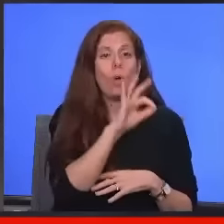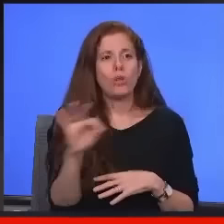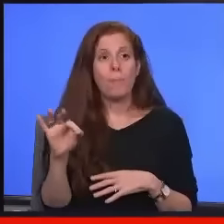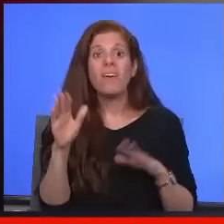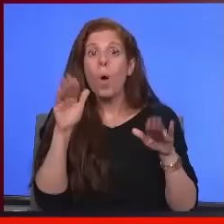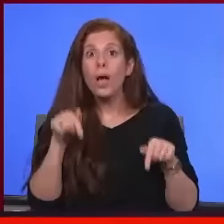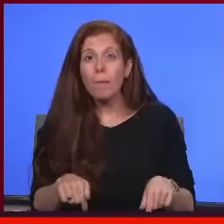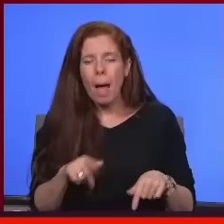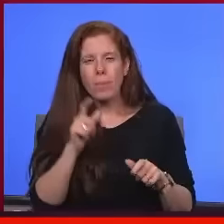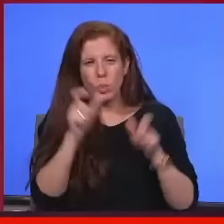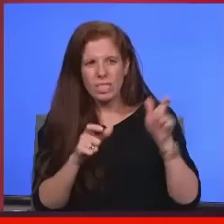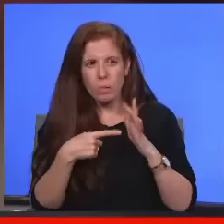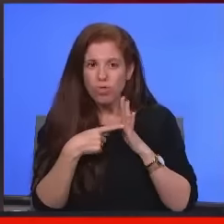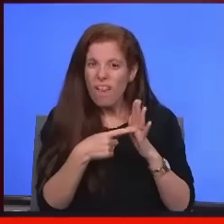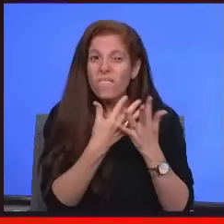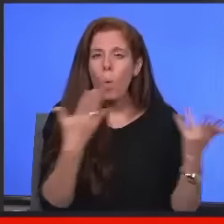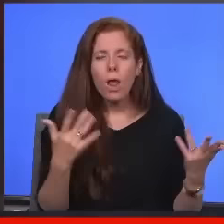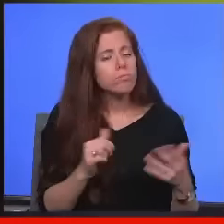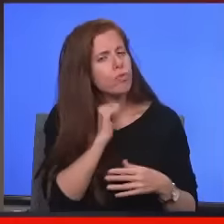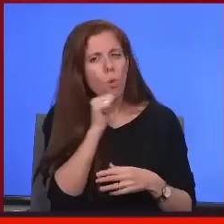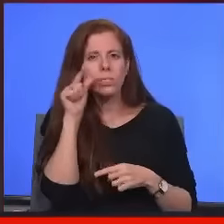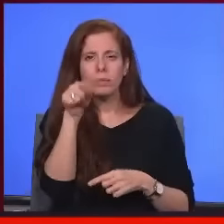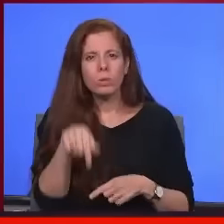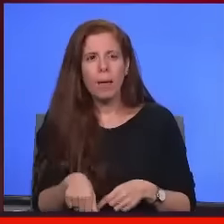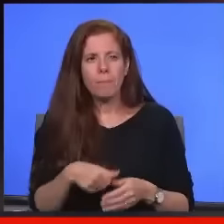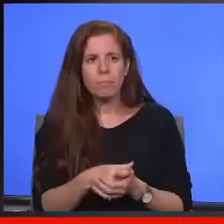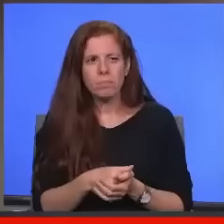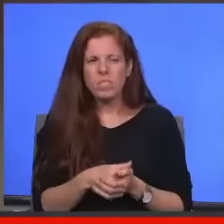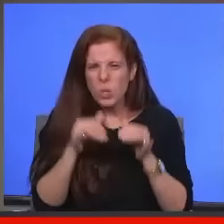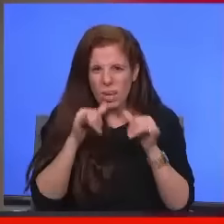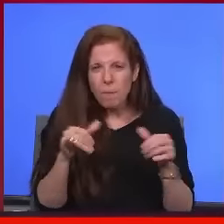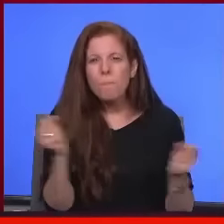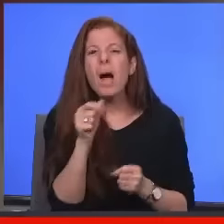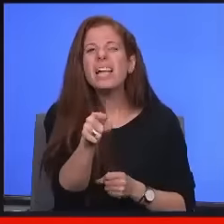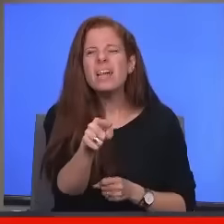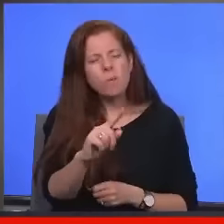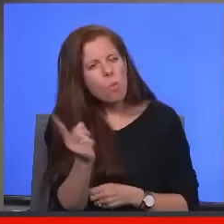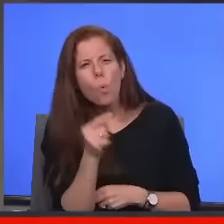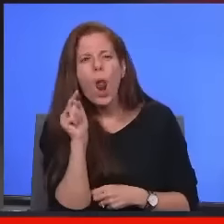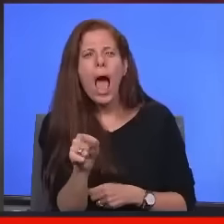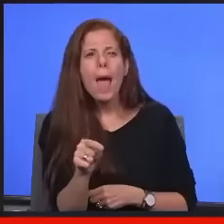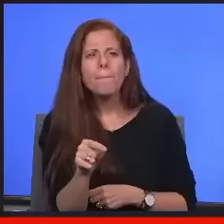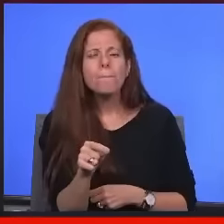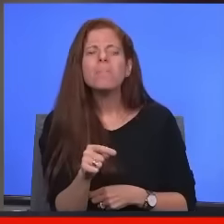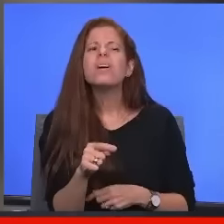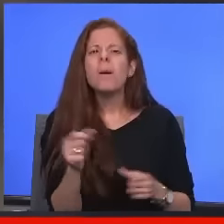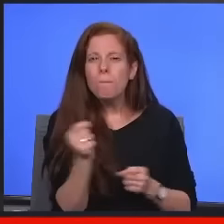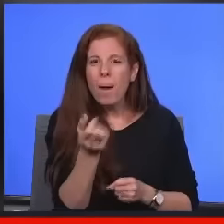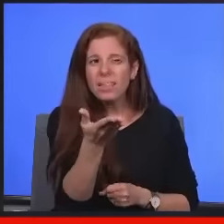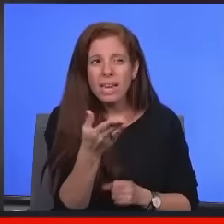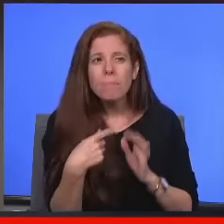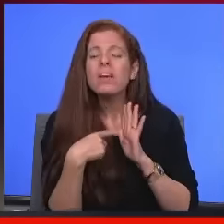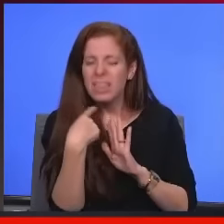באזרחים שהבהירו להם כי הם אינם רצויים. Cowards! All of you! Fucking cowards!